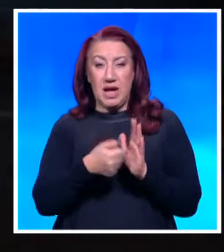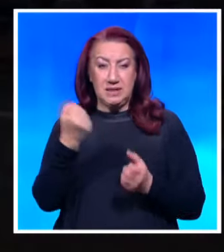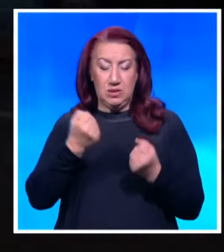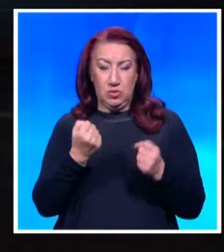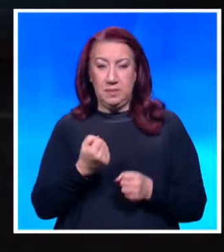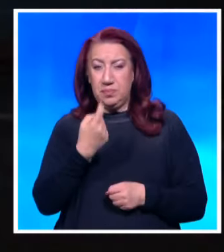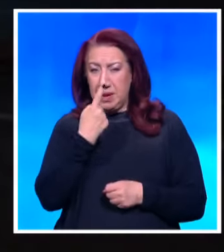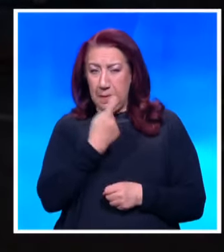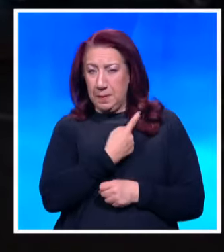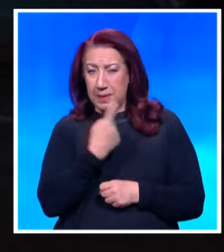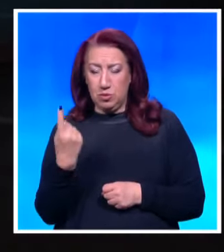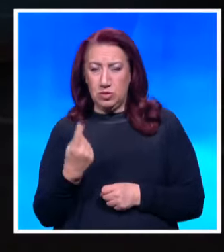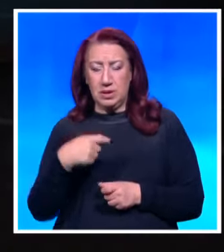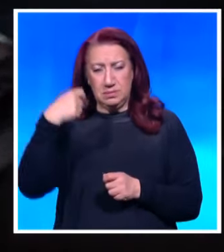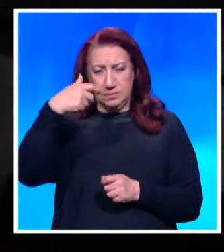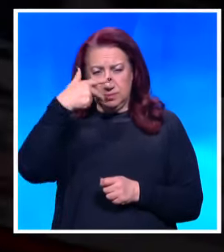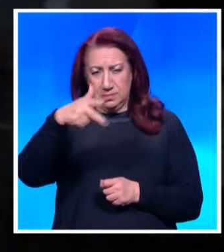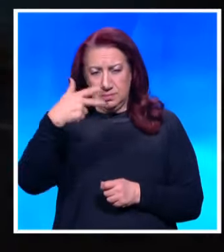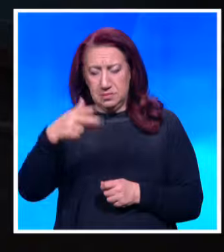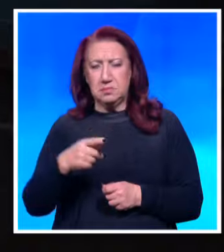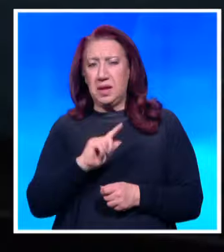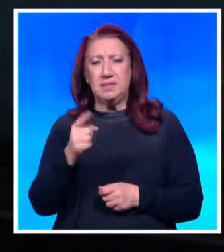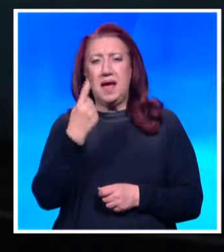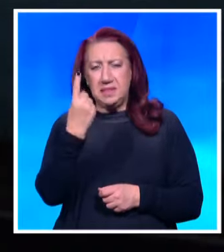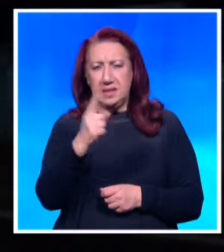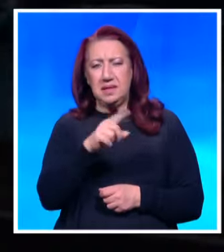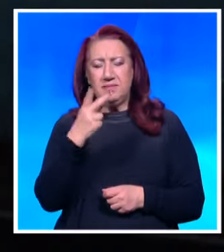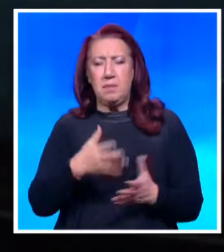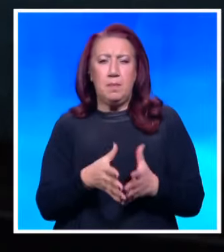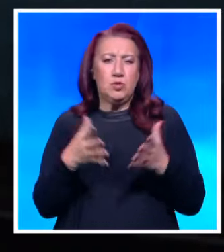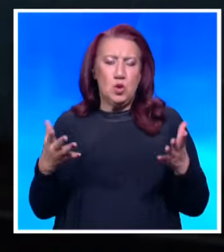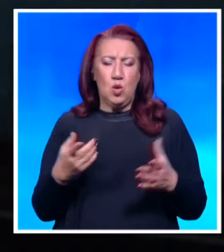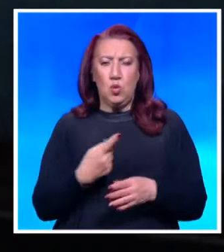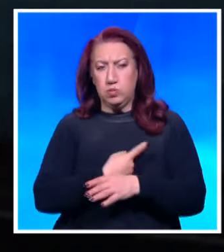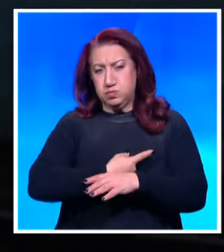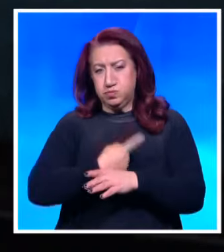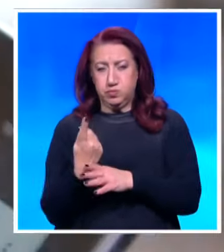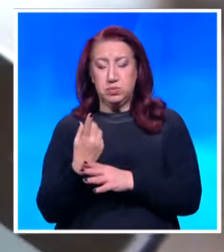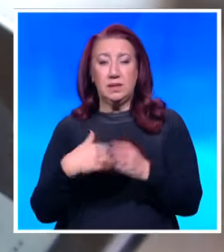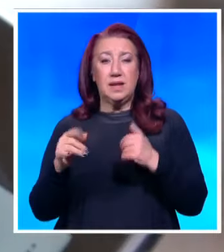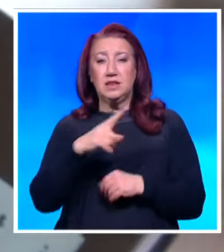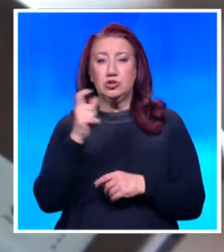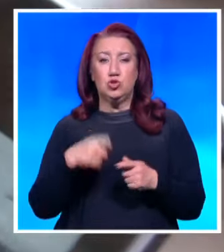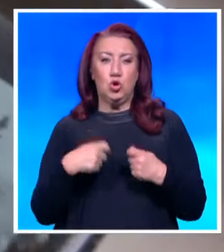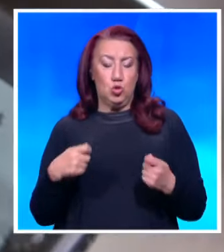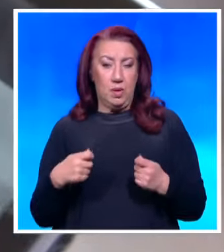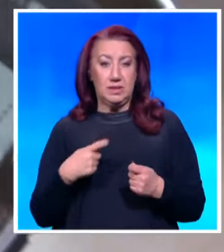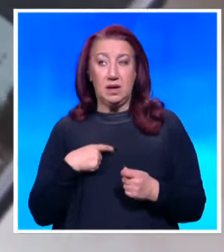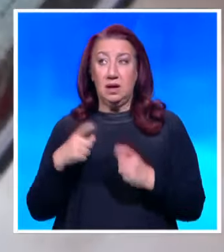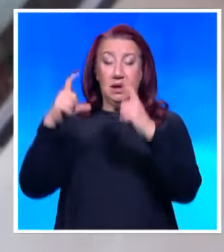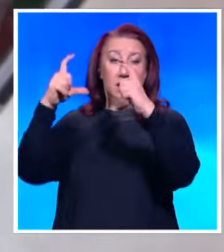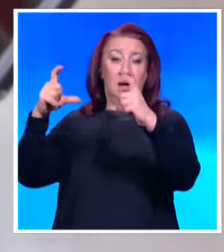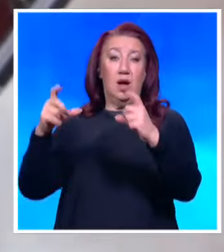камерите заснемат не един или двама движещи се с 100 км в час при ограничение 80. Тук може да погледнем